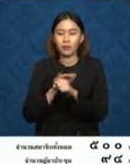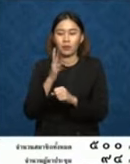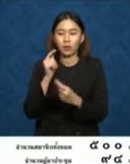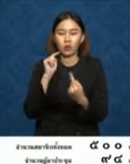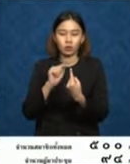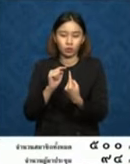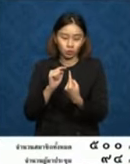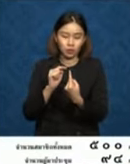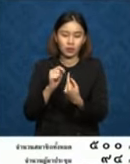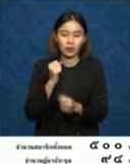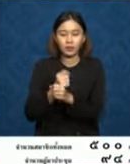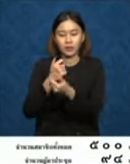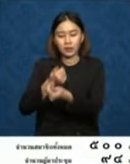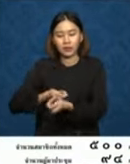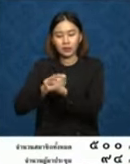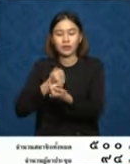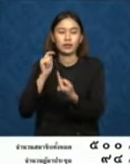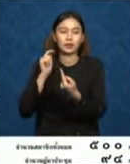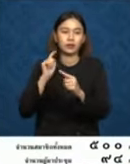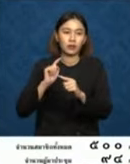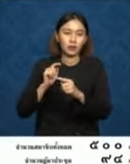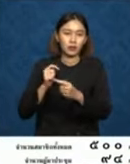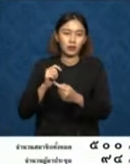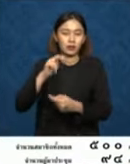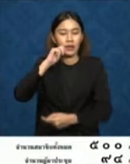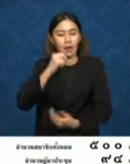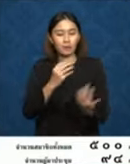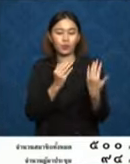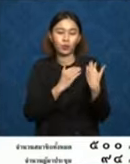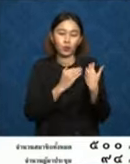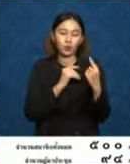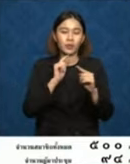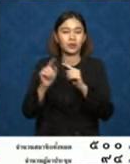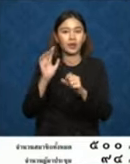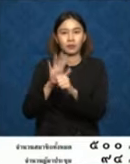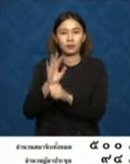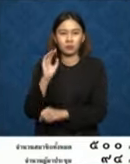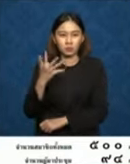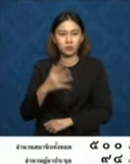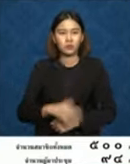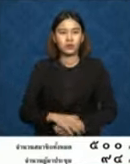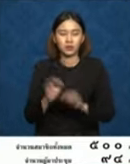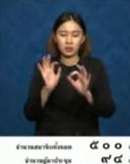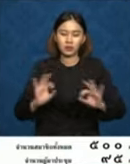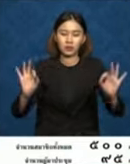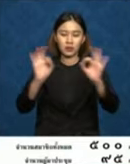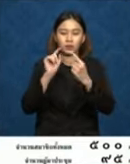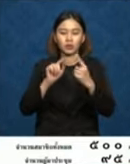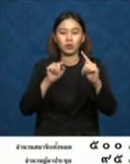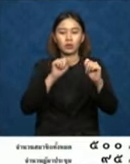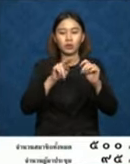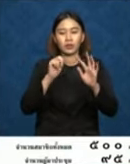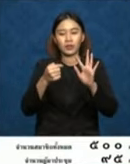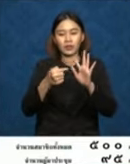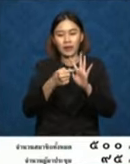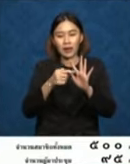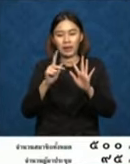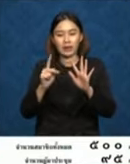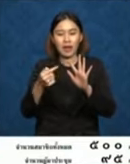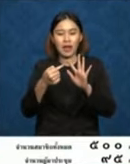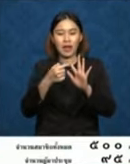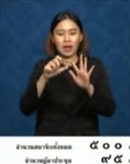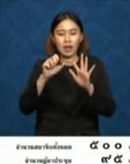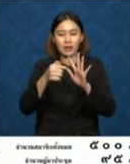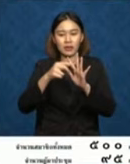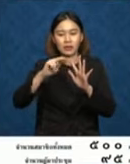พอต่อการใช้งานทั้งเพื่อการเกษตรและเพื่อการอุปโภคบริโภคค่ะโดยเฉพาะอย่างยิ่งตำบลนากระแซงตำบลสมสะอาด